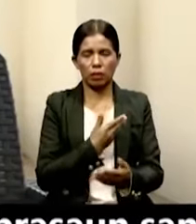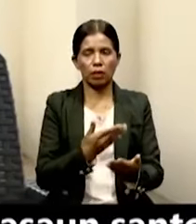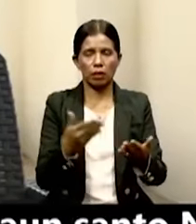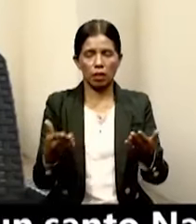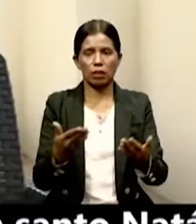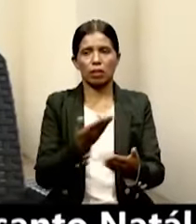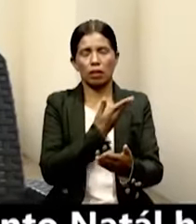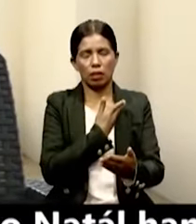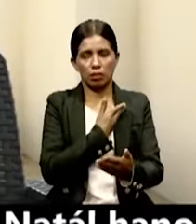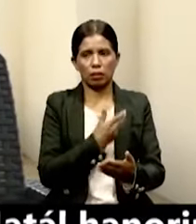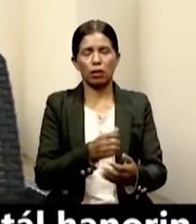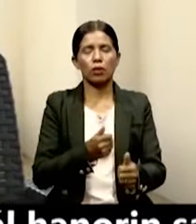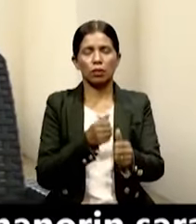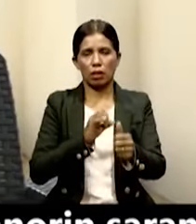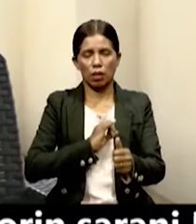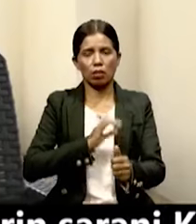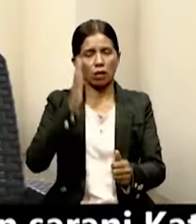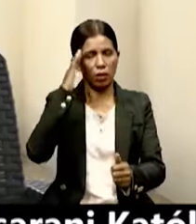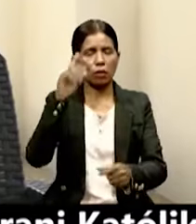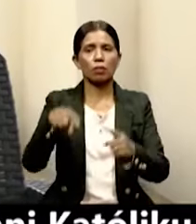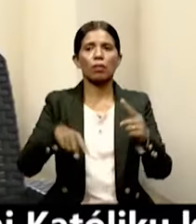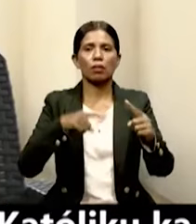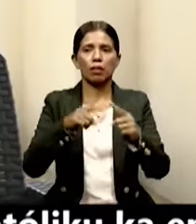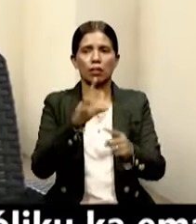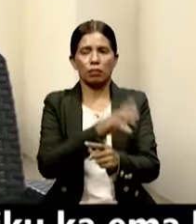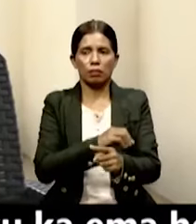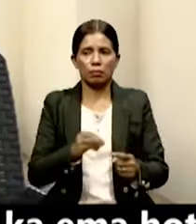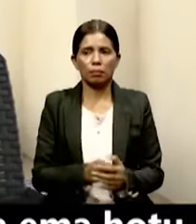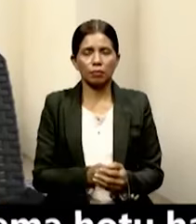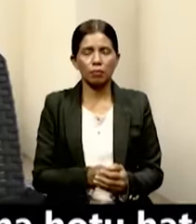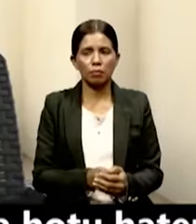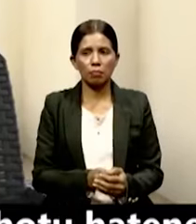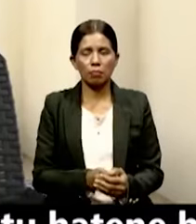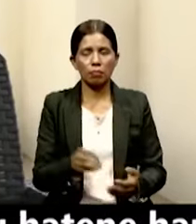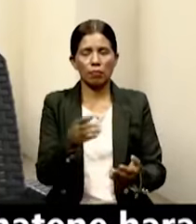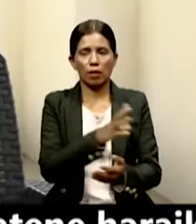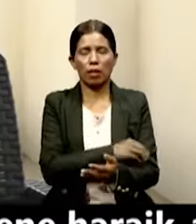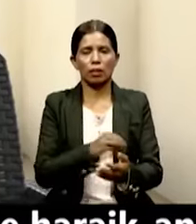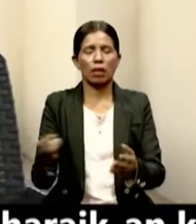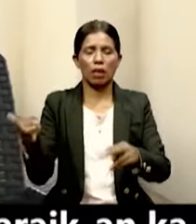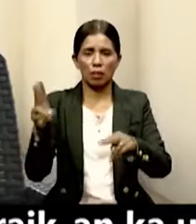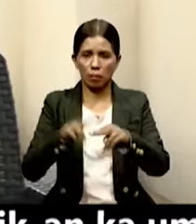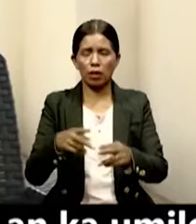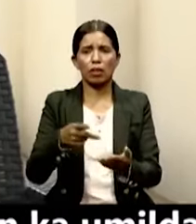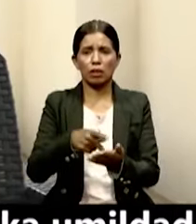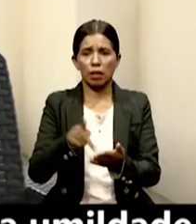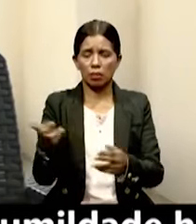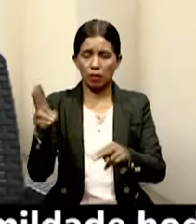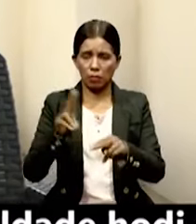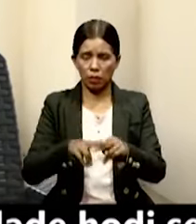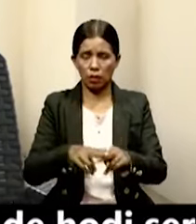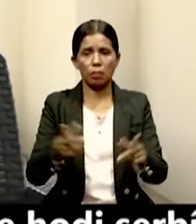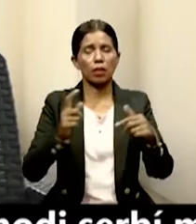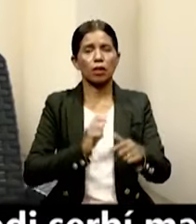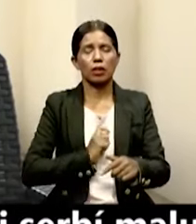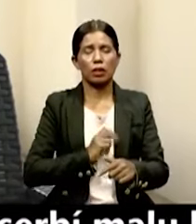sesai. Itu irahu ne hanoi ne. Tambah banyiru kuanu kustu nene Surabaya dili musamenta. Mai to ia tibar